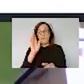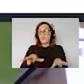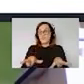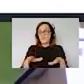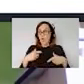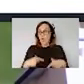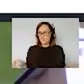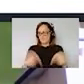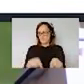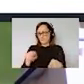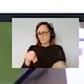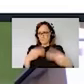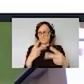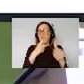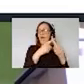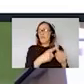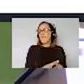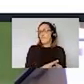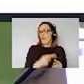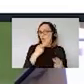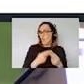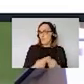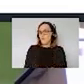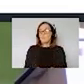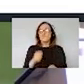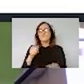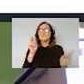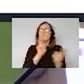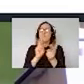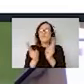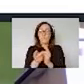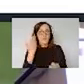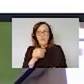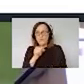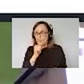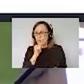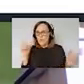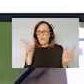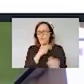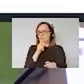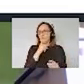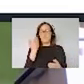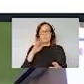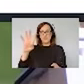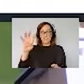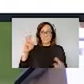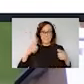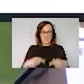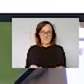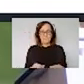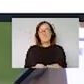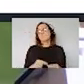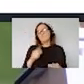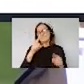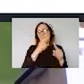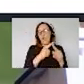tyle osób odpowie na ankietę. Mamy w tej chwili na spotkaniu bardzo dużo osób. Prawie 400, natomiast na ankietę